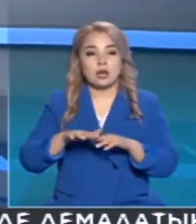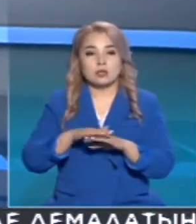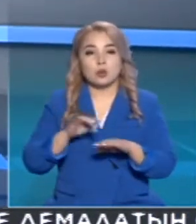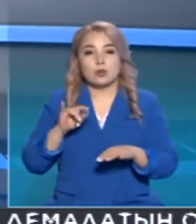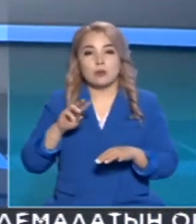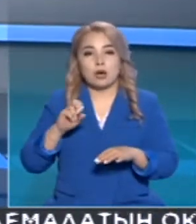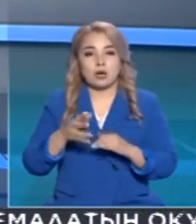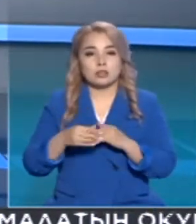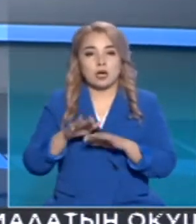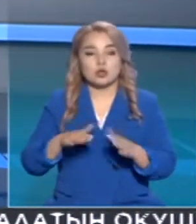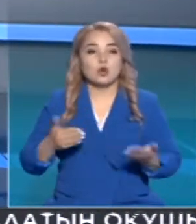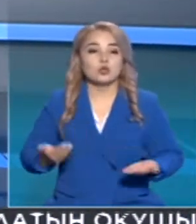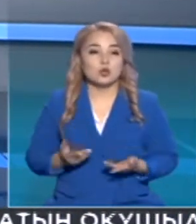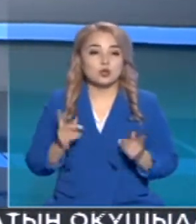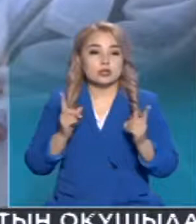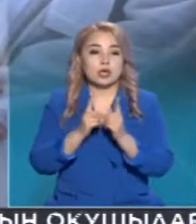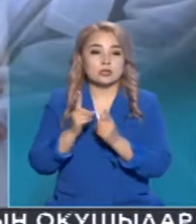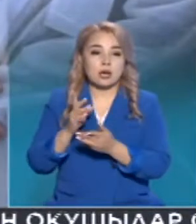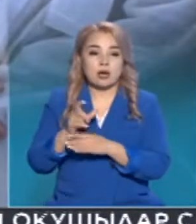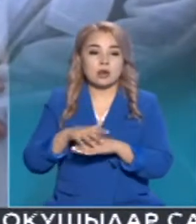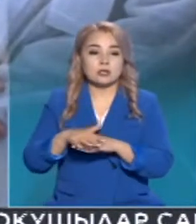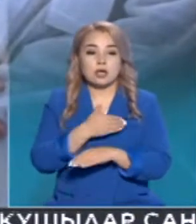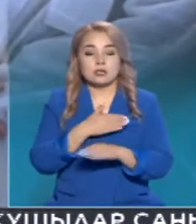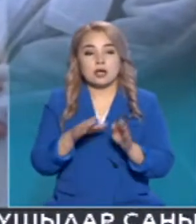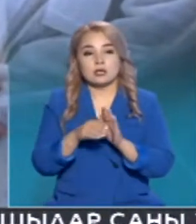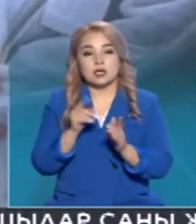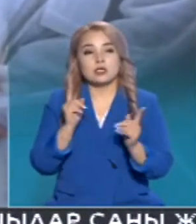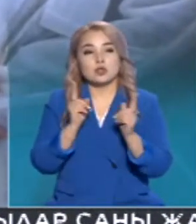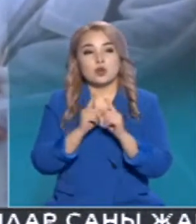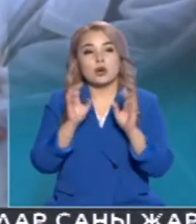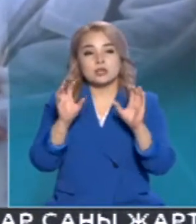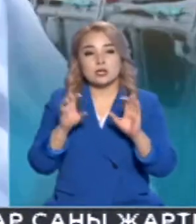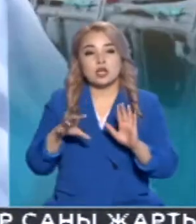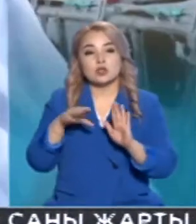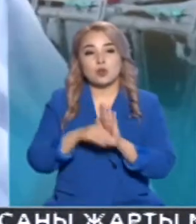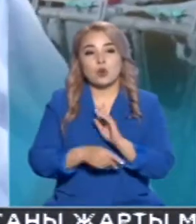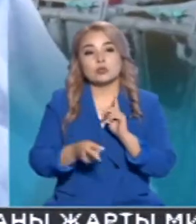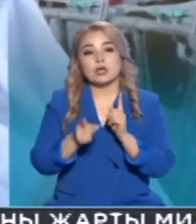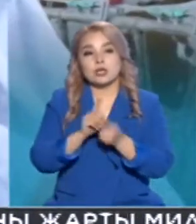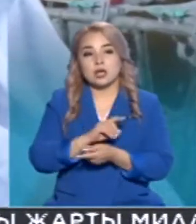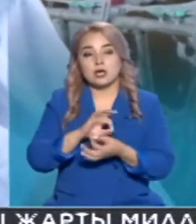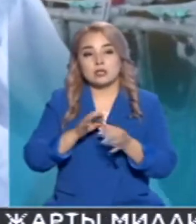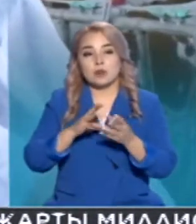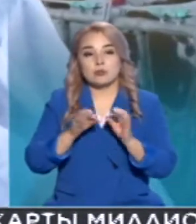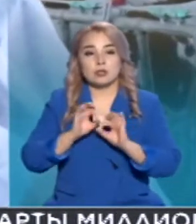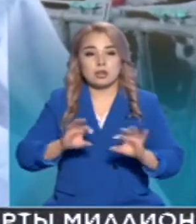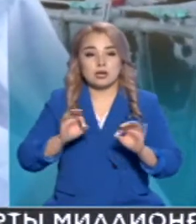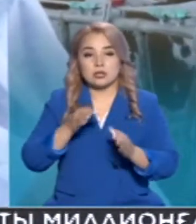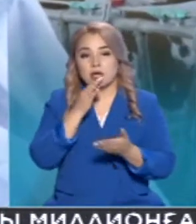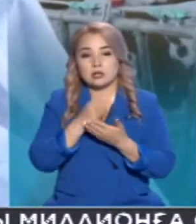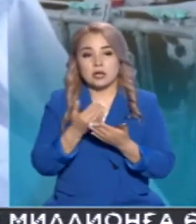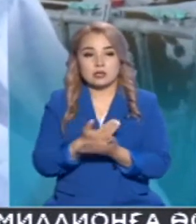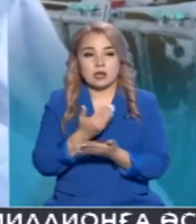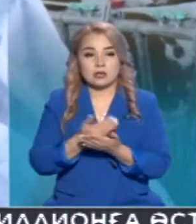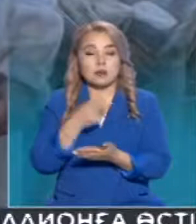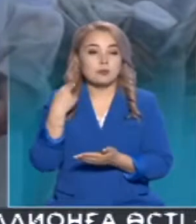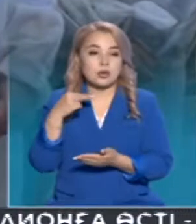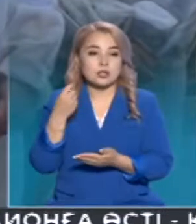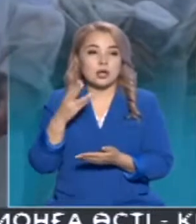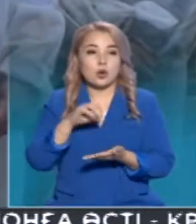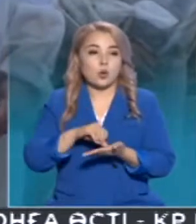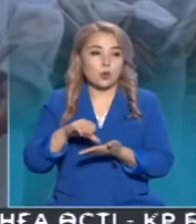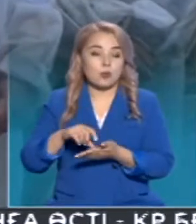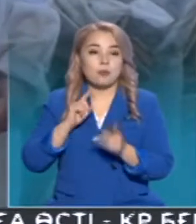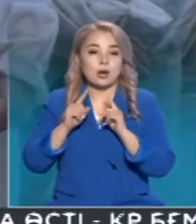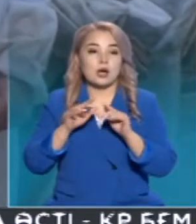Ұрымқай ауылының тұрғындарымен жүздесті. Халық қалаулылары кездесуде конституцияға енгізілетін өзгерістер жайлы халыққа мағлұмат берді. Президенттің бірқатар